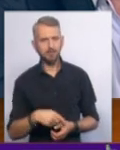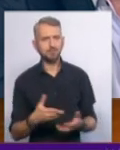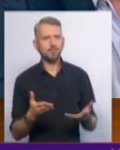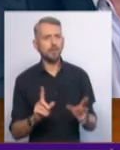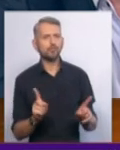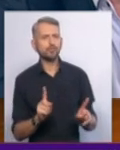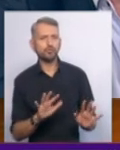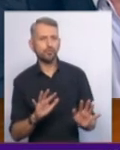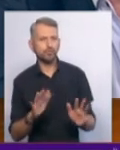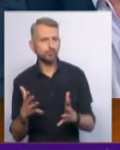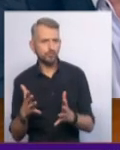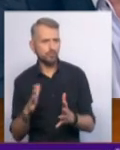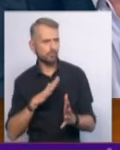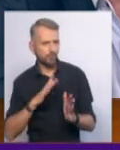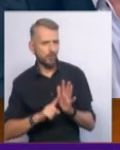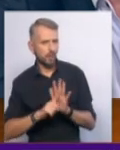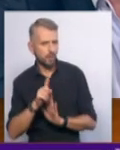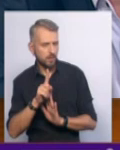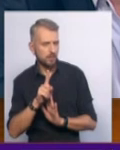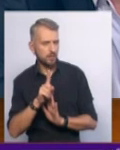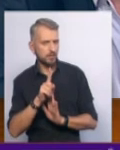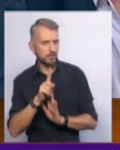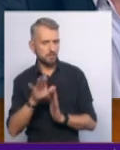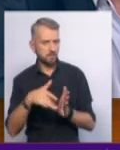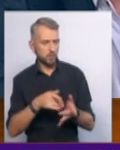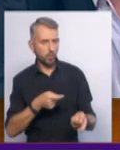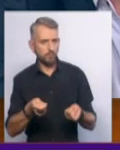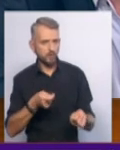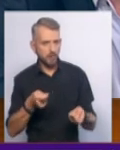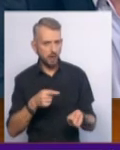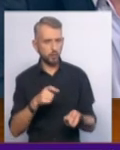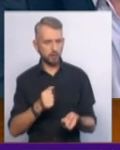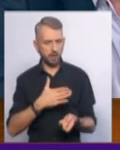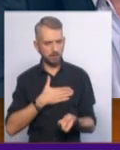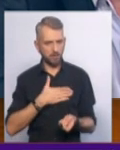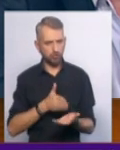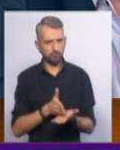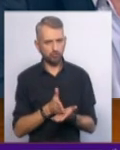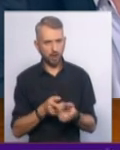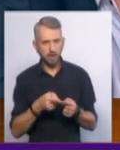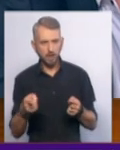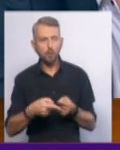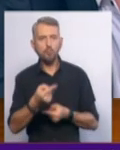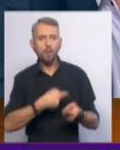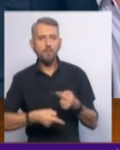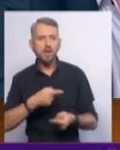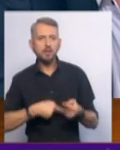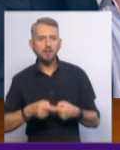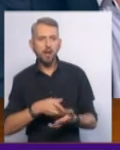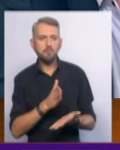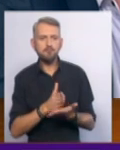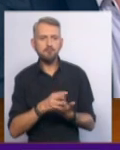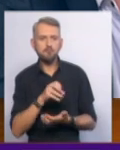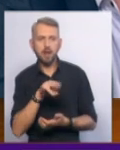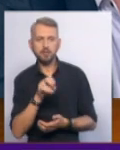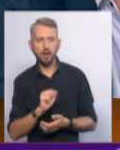процес був запущений міською владою за нашою каденцією, повернення активів, які належали і були